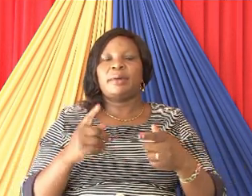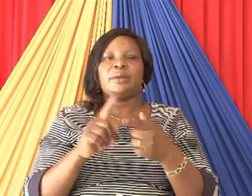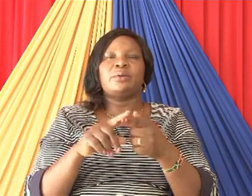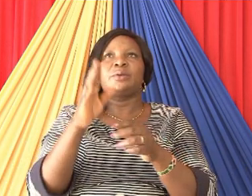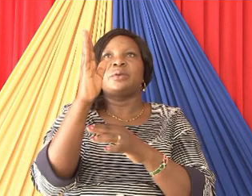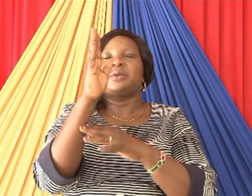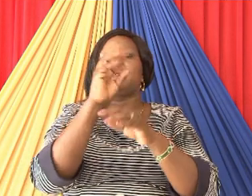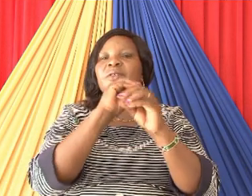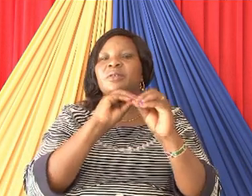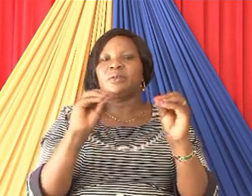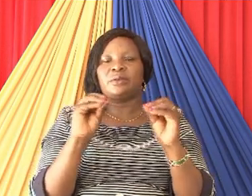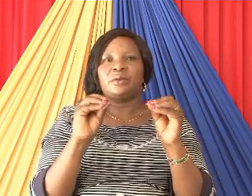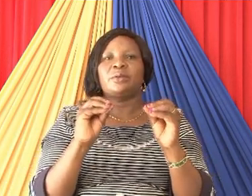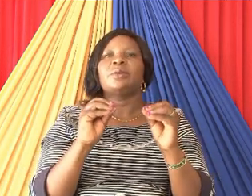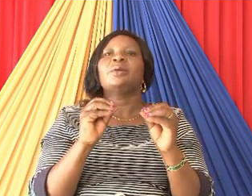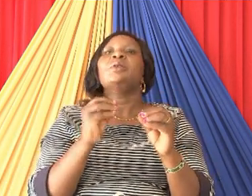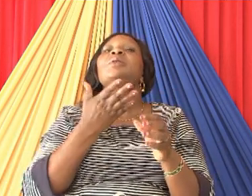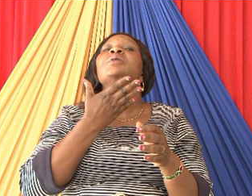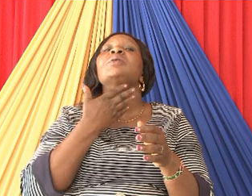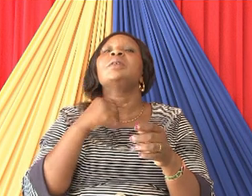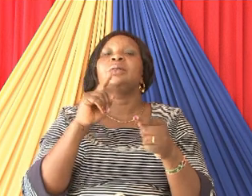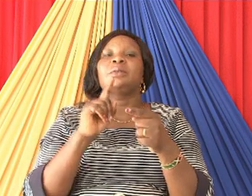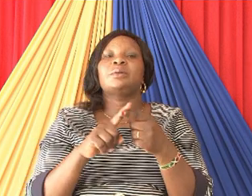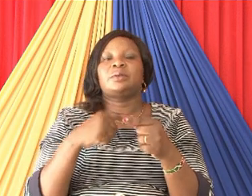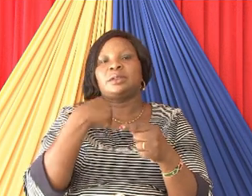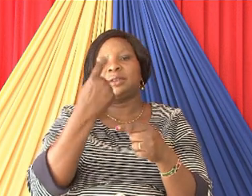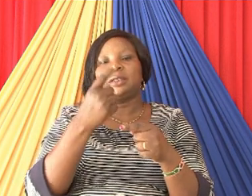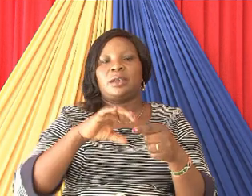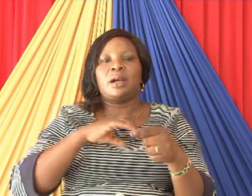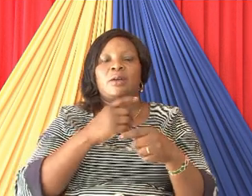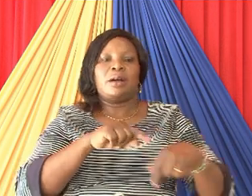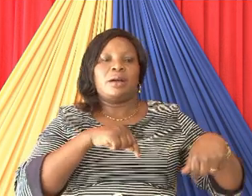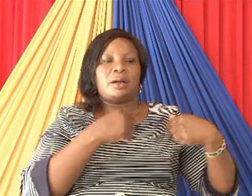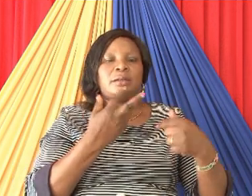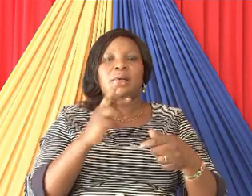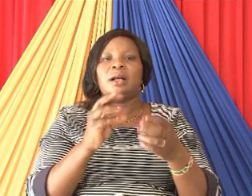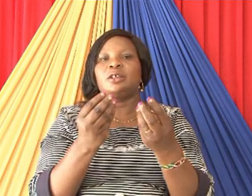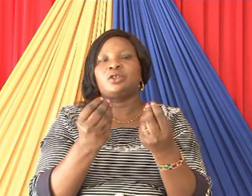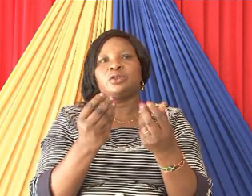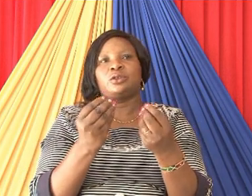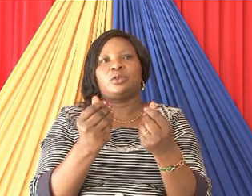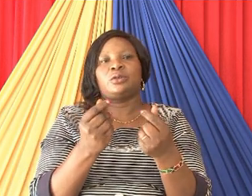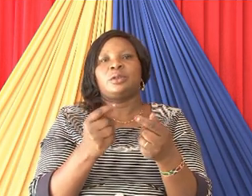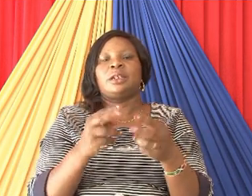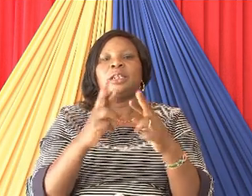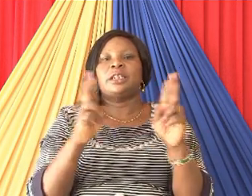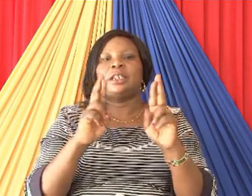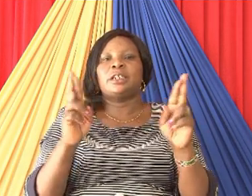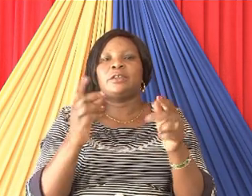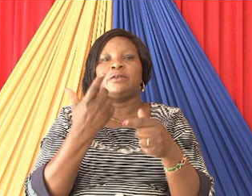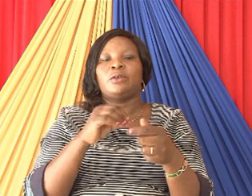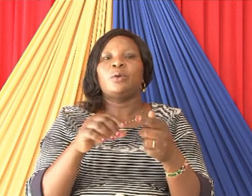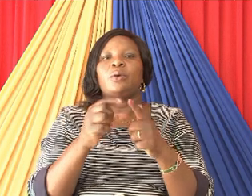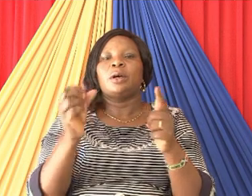need to make sure that our hearts are soft, soft learning for the word of God. Kwa